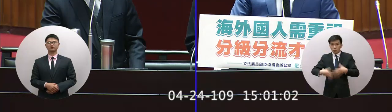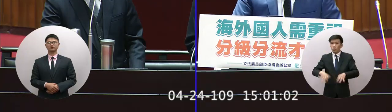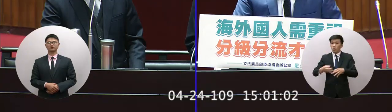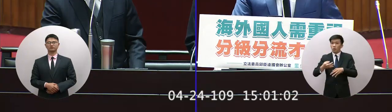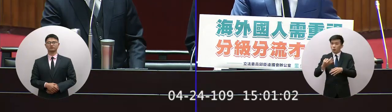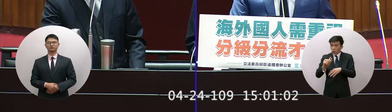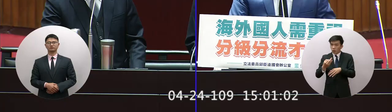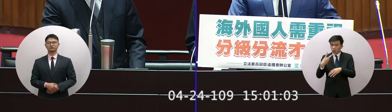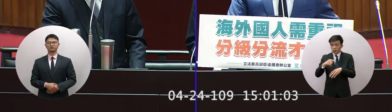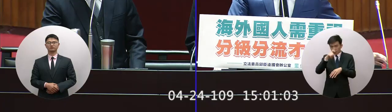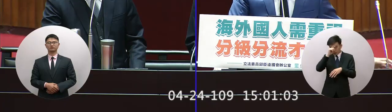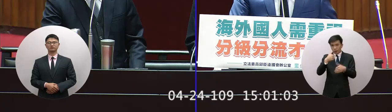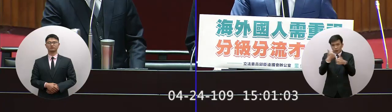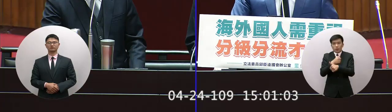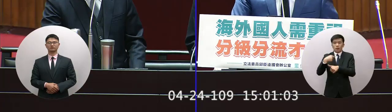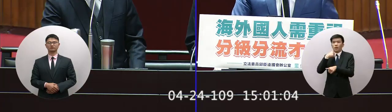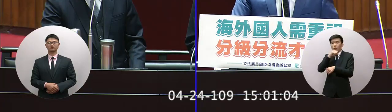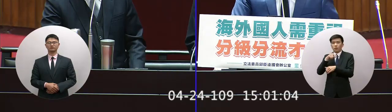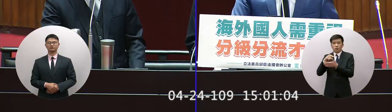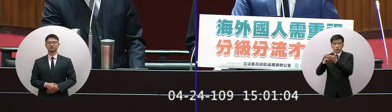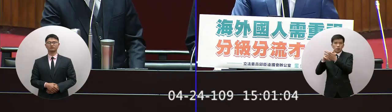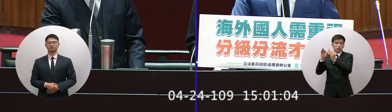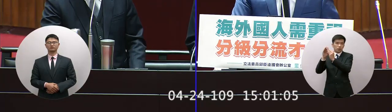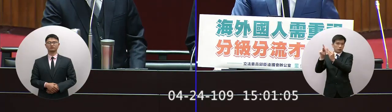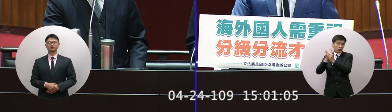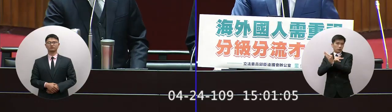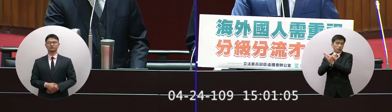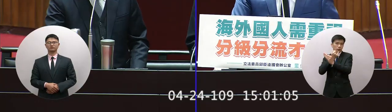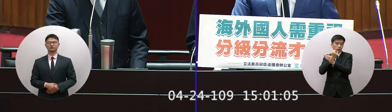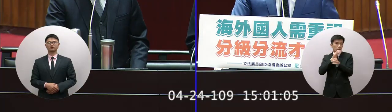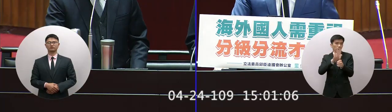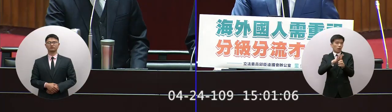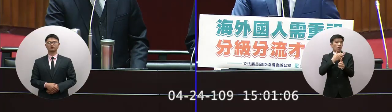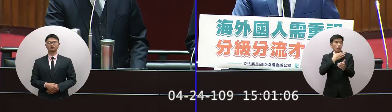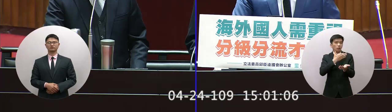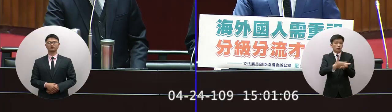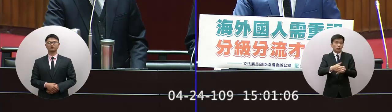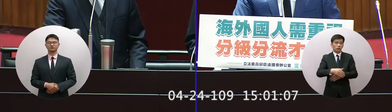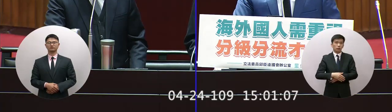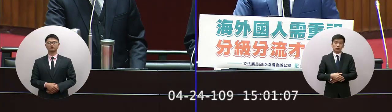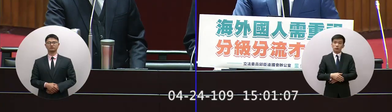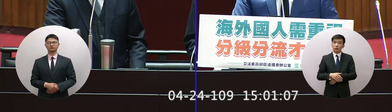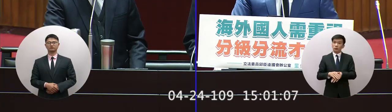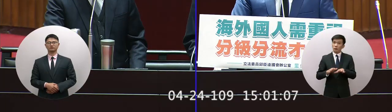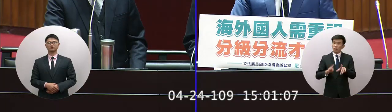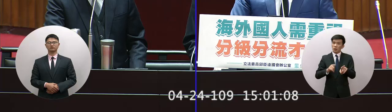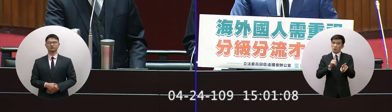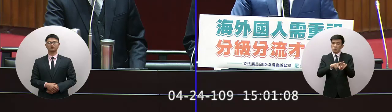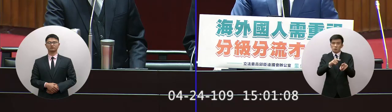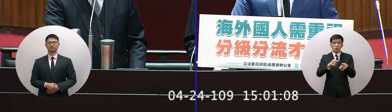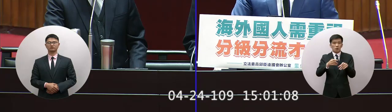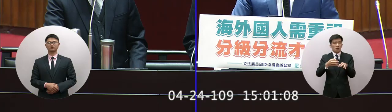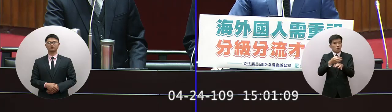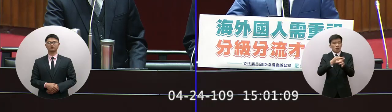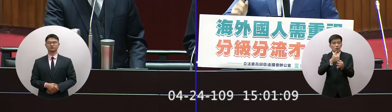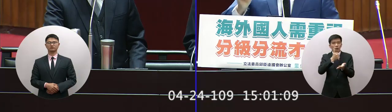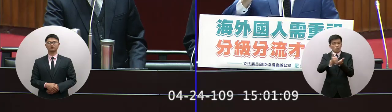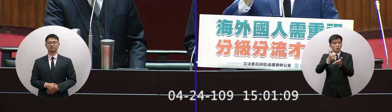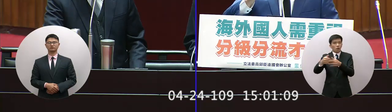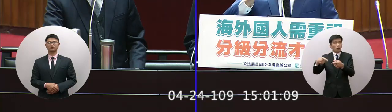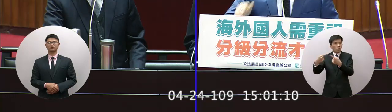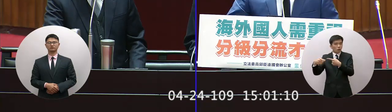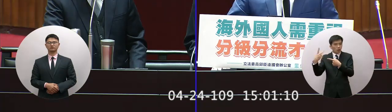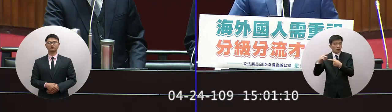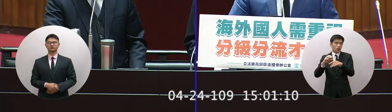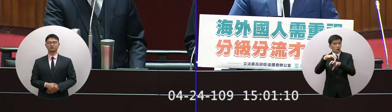的这个贷款额度，协助他们这个企业渡过难关。因为现在会碰到这个断裂跟逆全球化的问题，我想这个部分